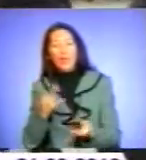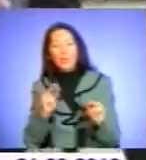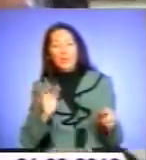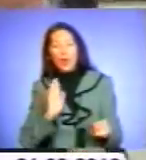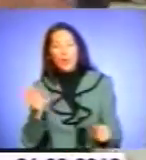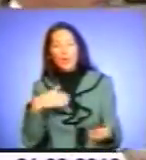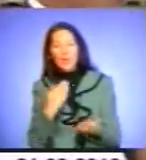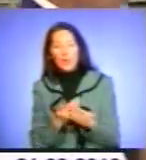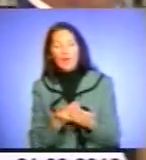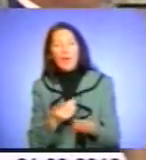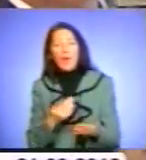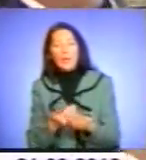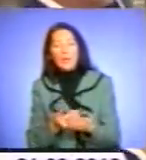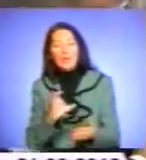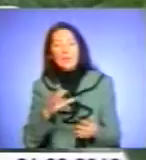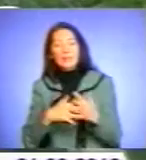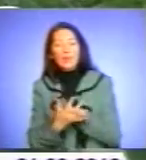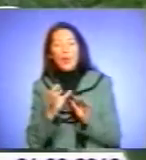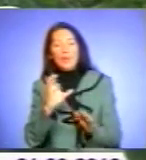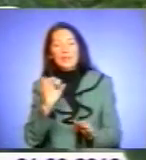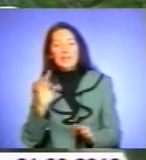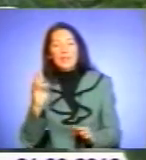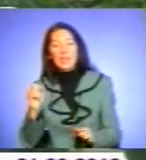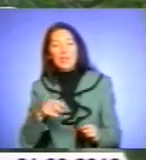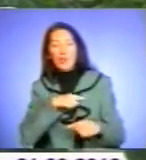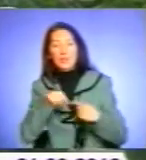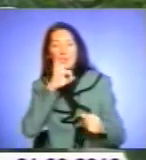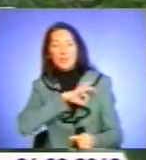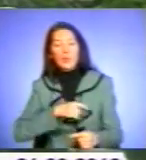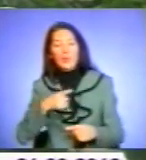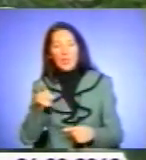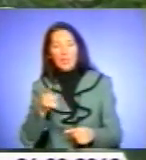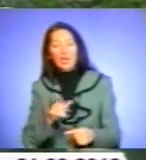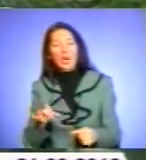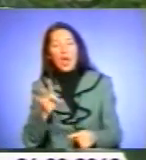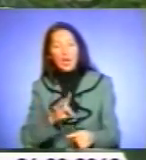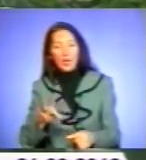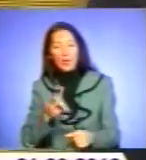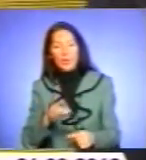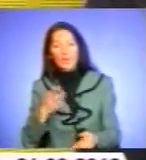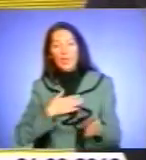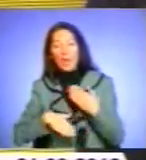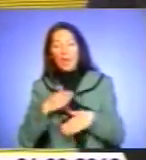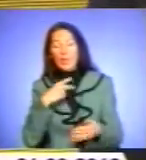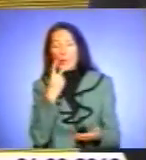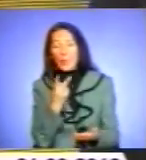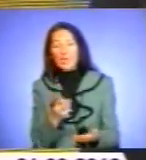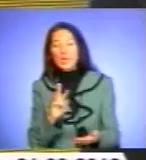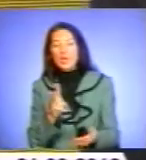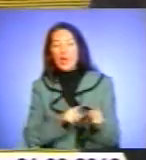у приклад село Синьків на Тернопільщині бізнесменам інших регіонів. Рад бачити, як преображається ваш